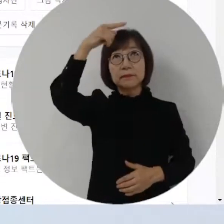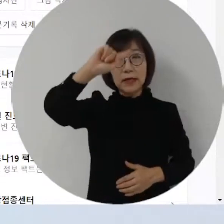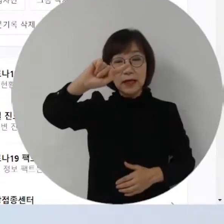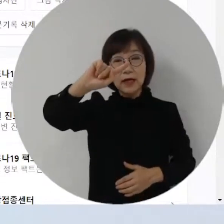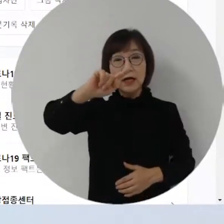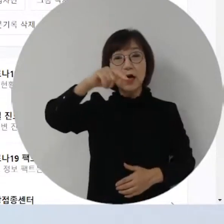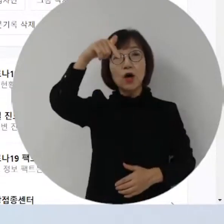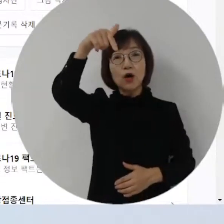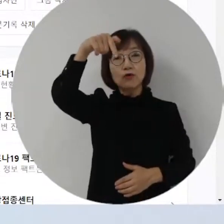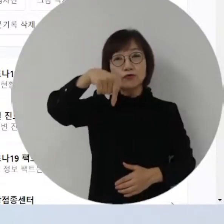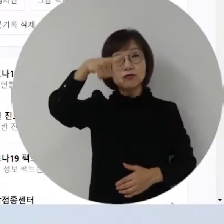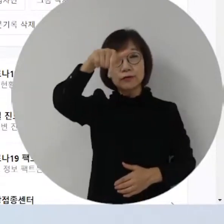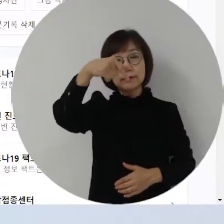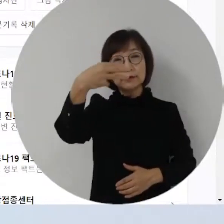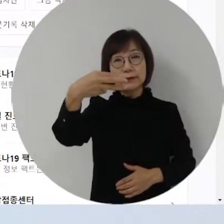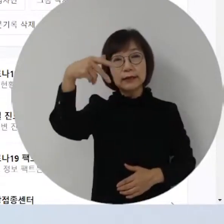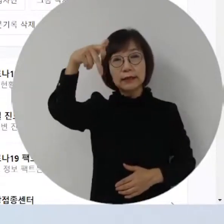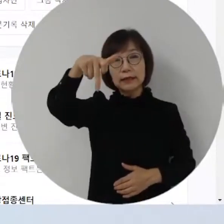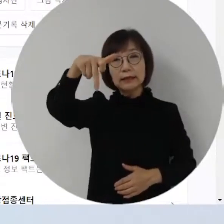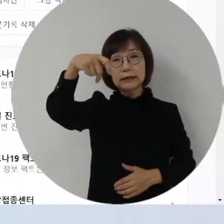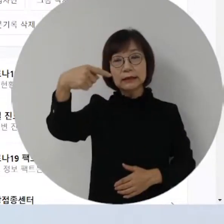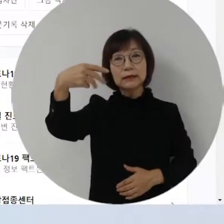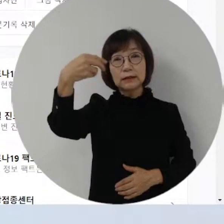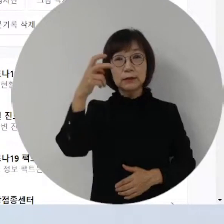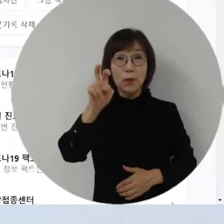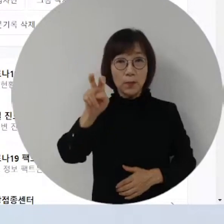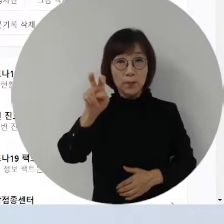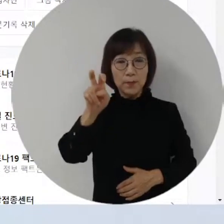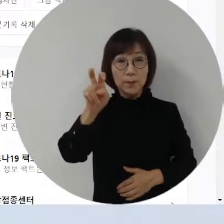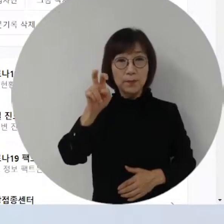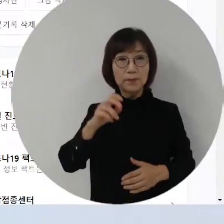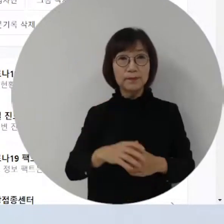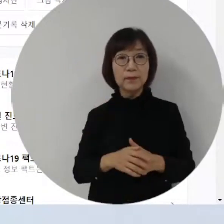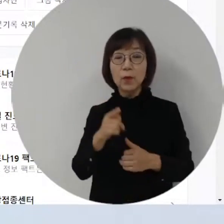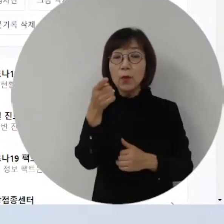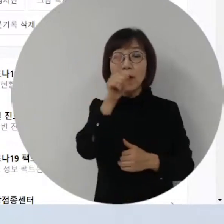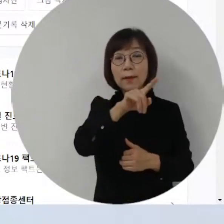주소가 구글의 크롬인지 맞는지 확인하셔야 돼요.